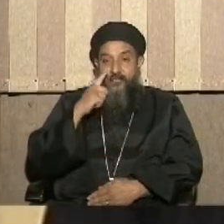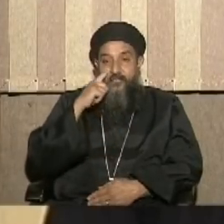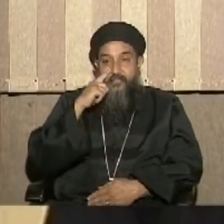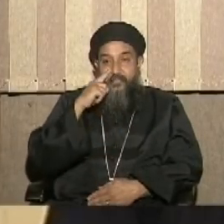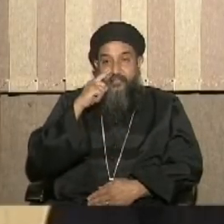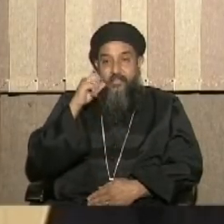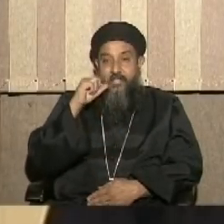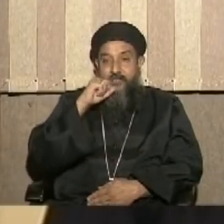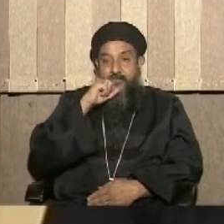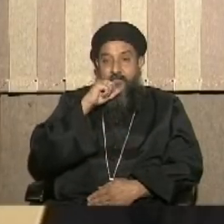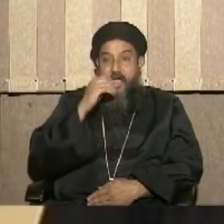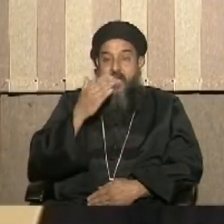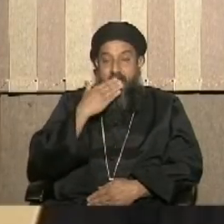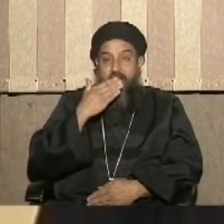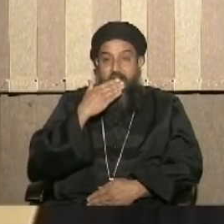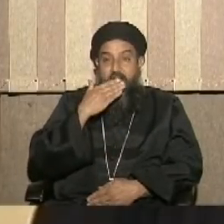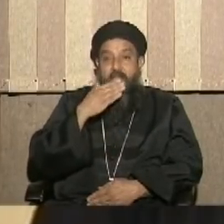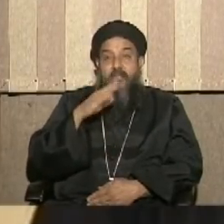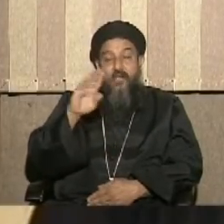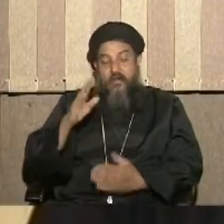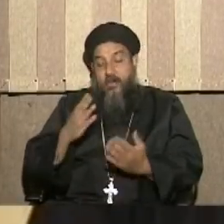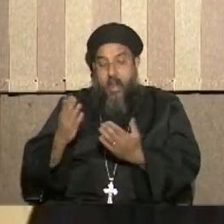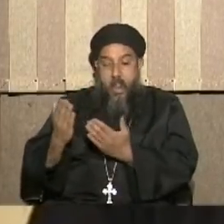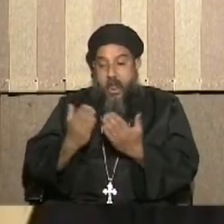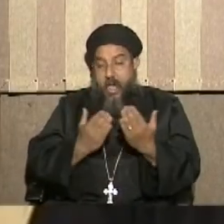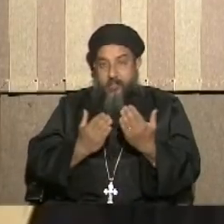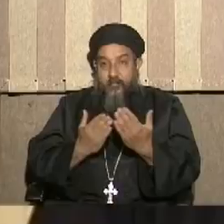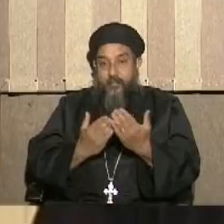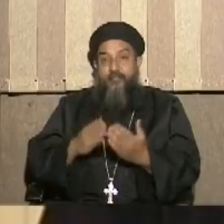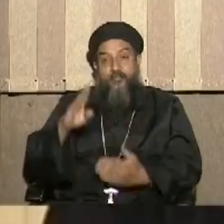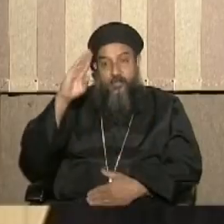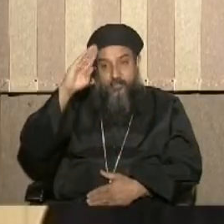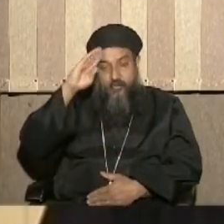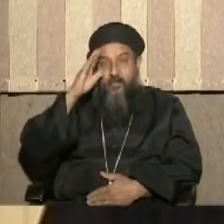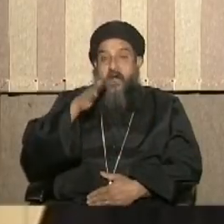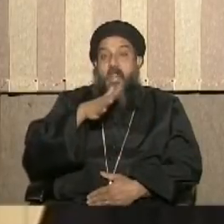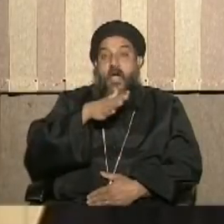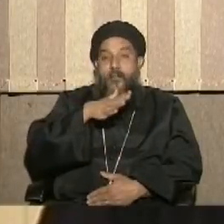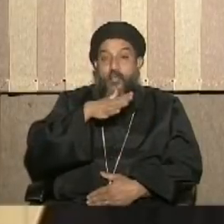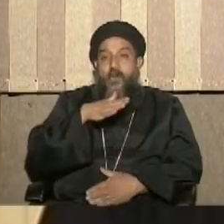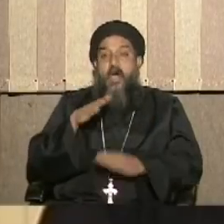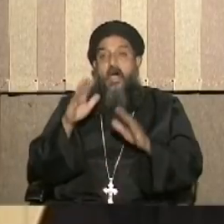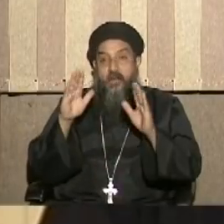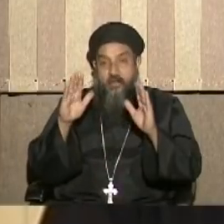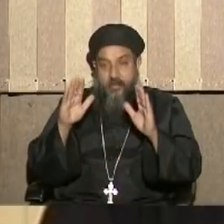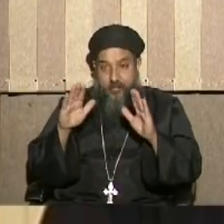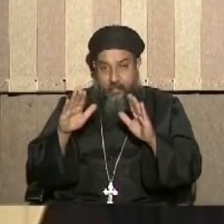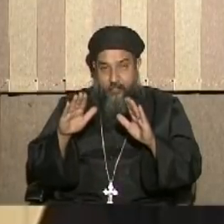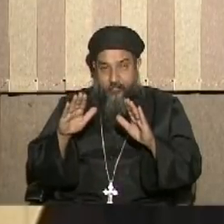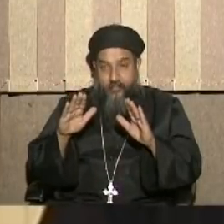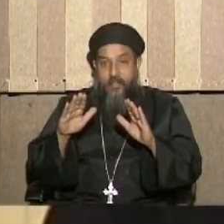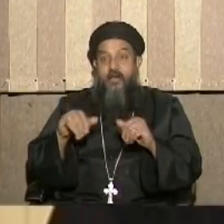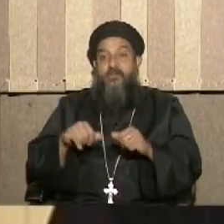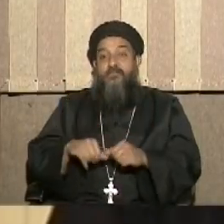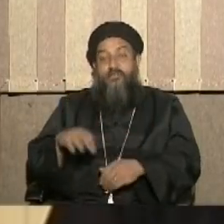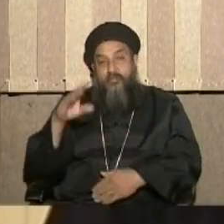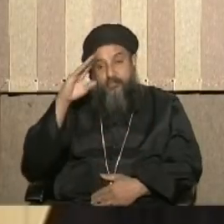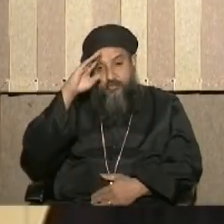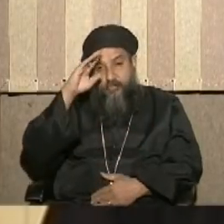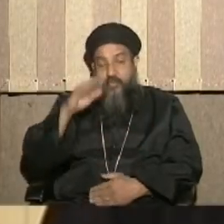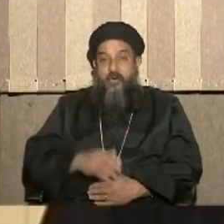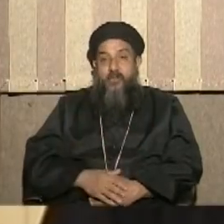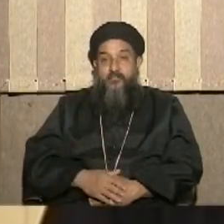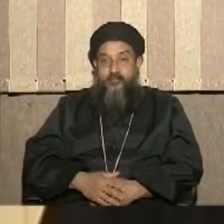زقلمة على مراجعة نص هذا الفيلم. كما أشكر أبونا أنجيلوس جنجس على السيناريو الذي وضعه لهذا